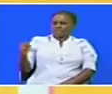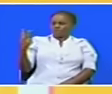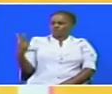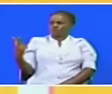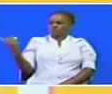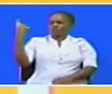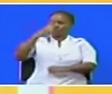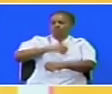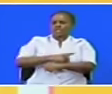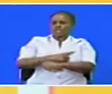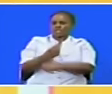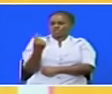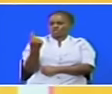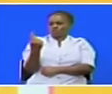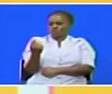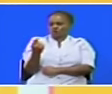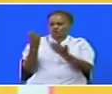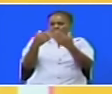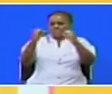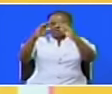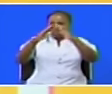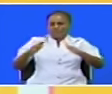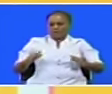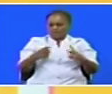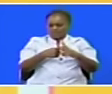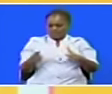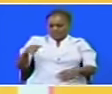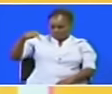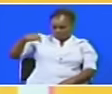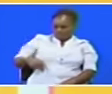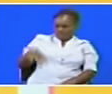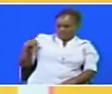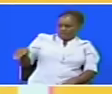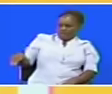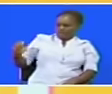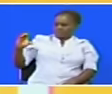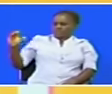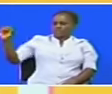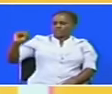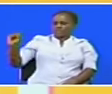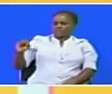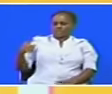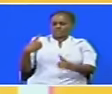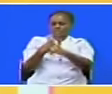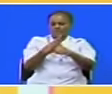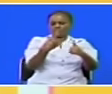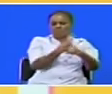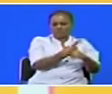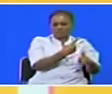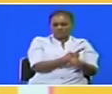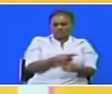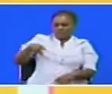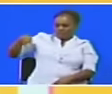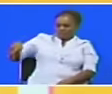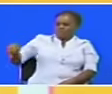linalool ndo Ya sagana limo nanga mapa hii Leo maw Iri amba wana simia idar mbali mbali makati